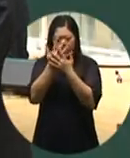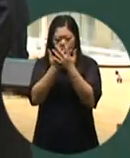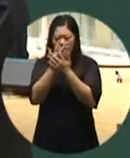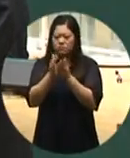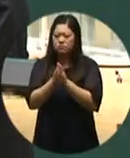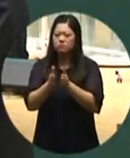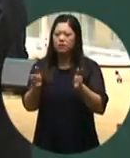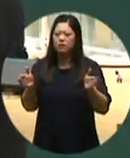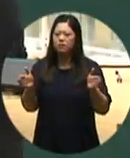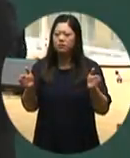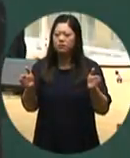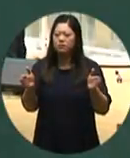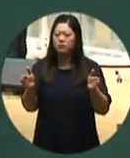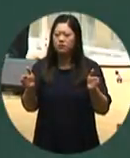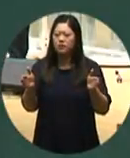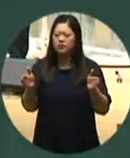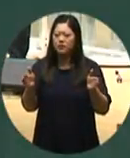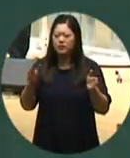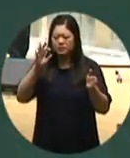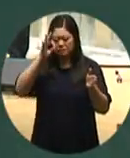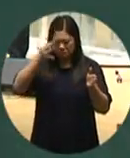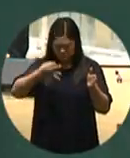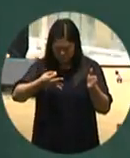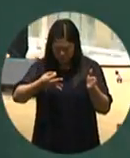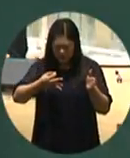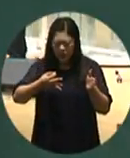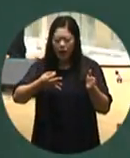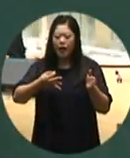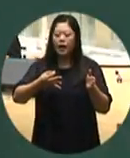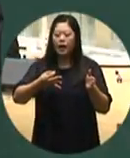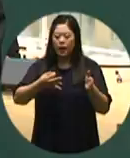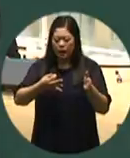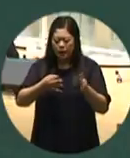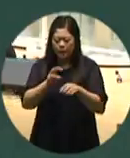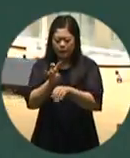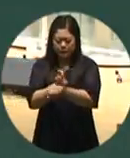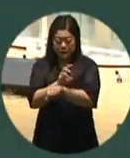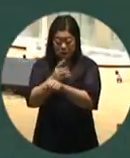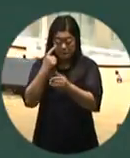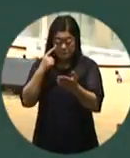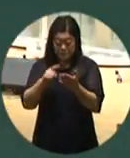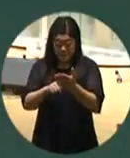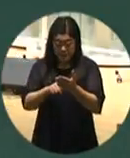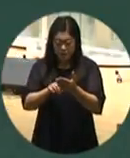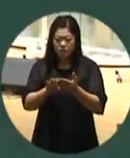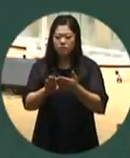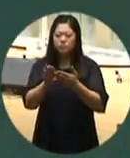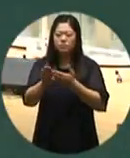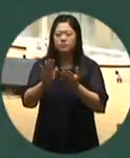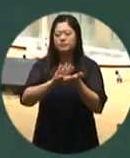날 제가요 이걸 발견한 겁니다. But one day I discovered this. 아 지금